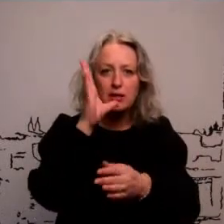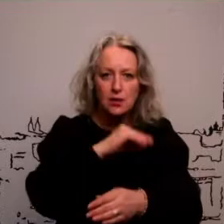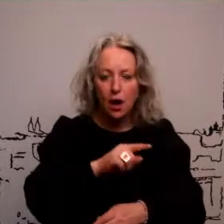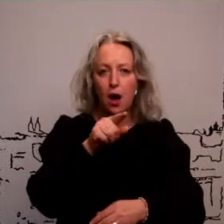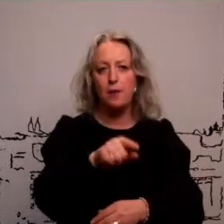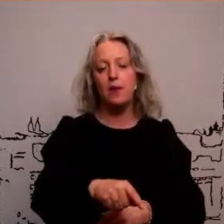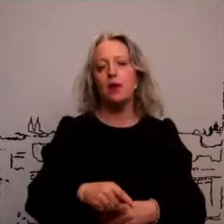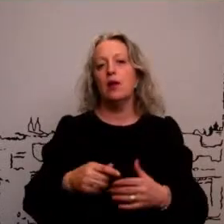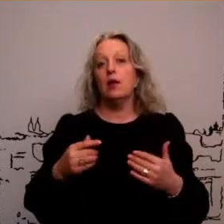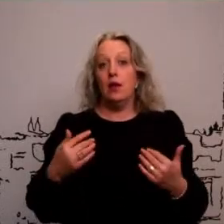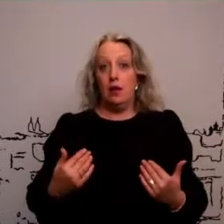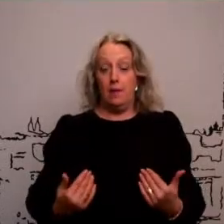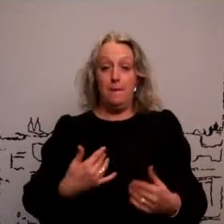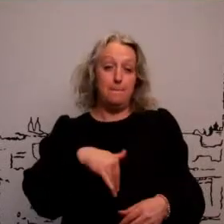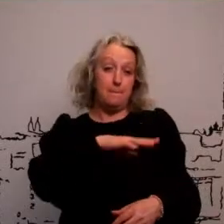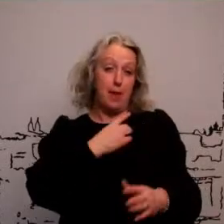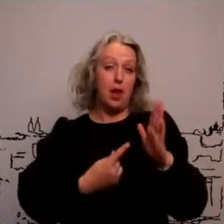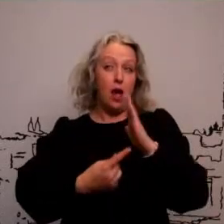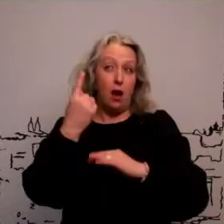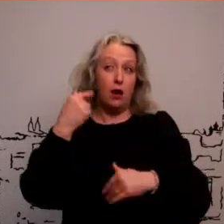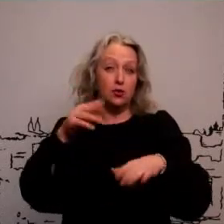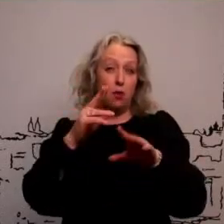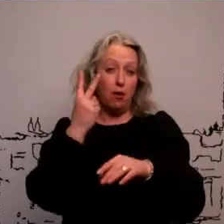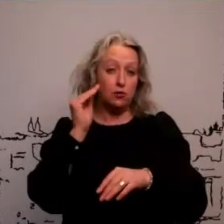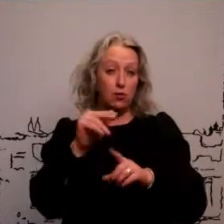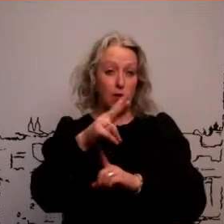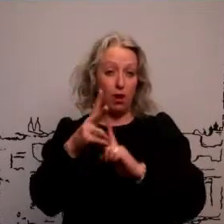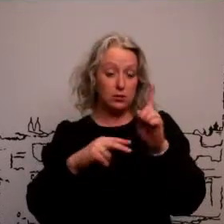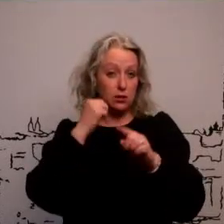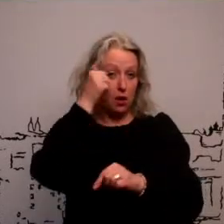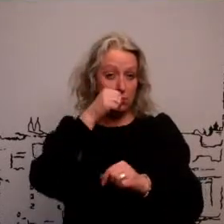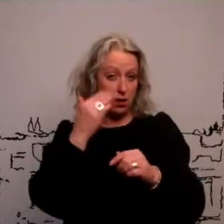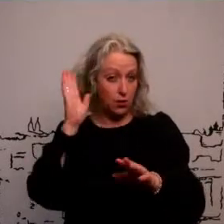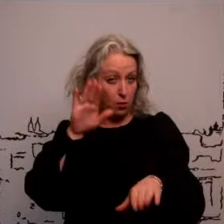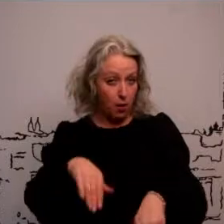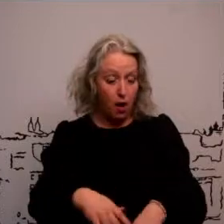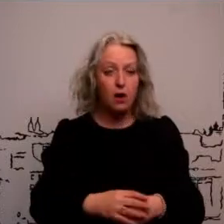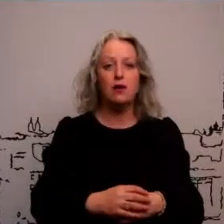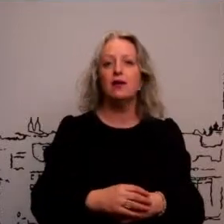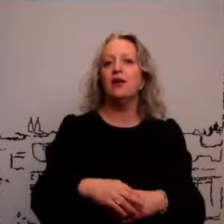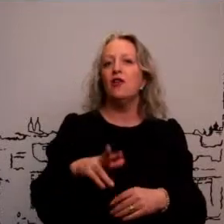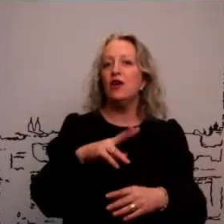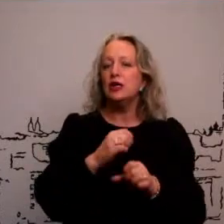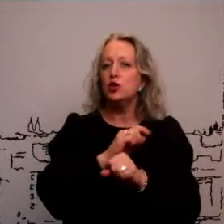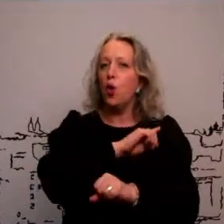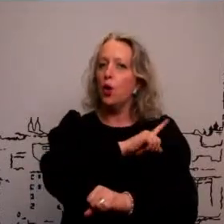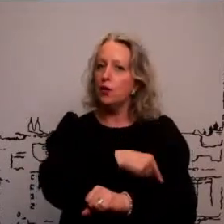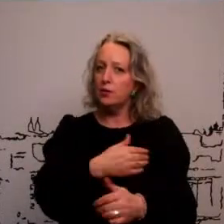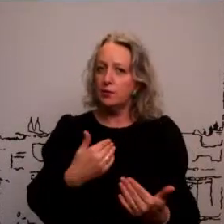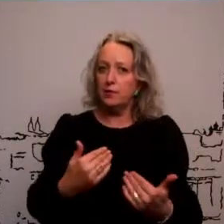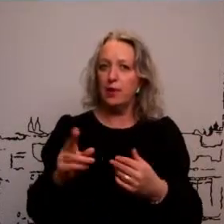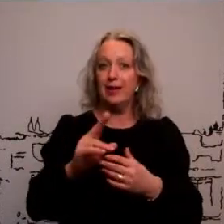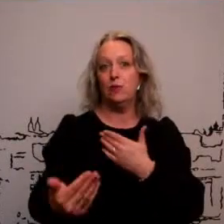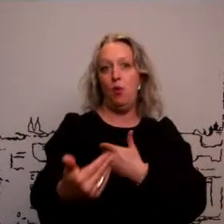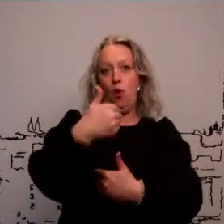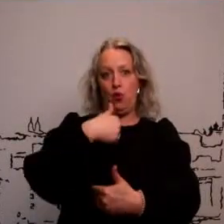laine meie jaoks hakkas 2018 ja me räägime ikkagi võõrtööjõust täna, kes meie poole